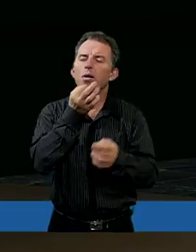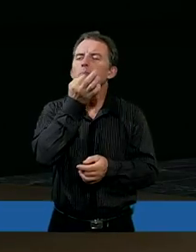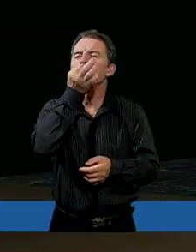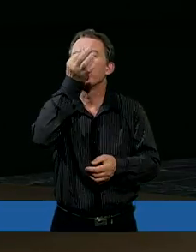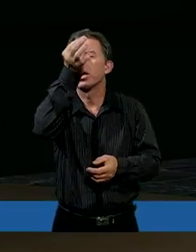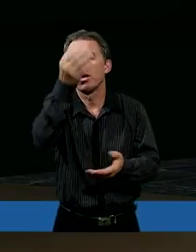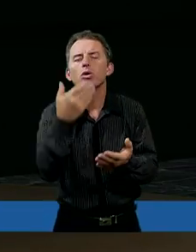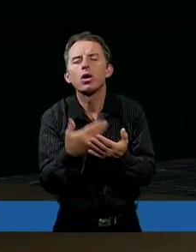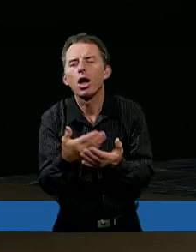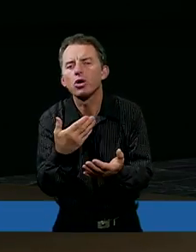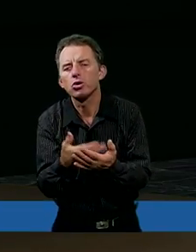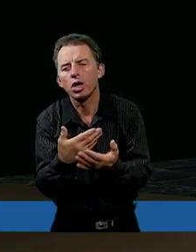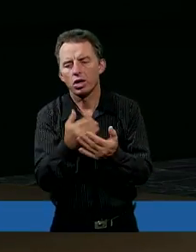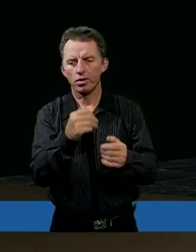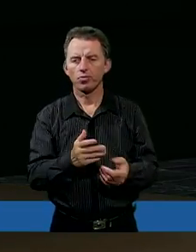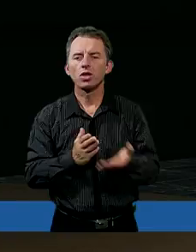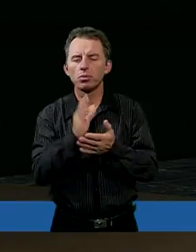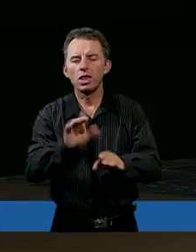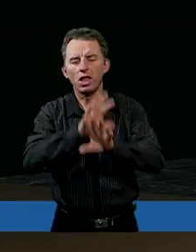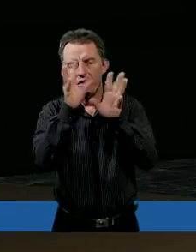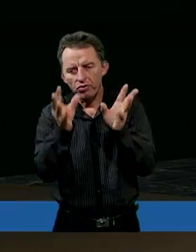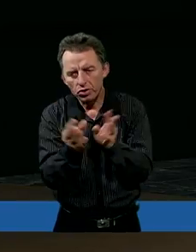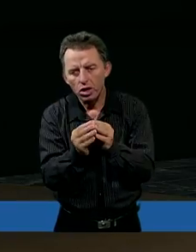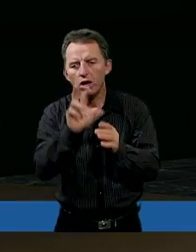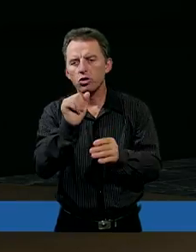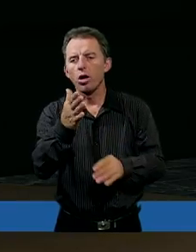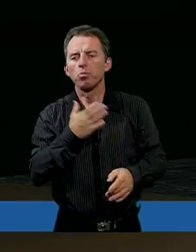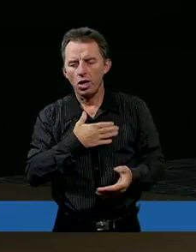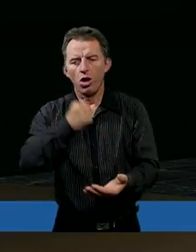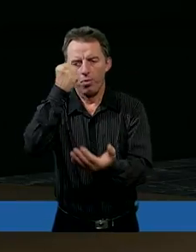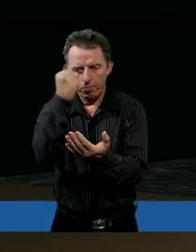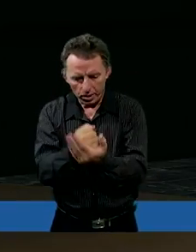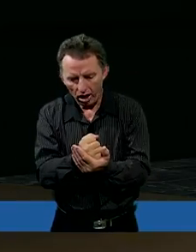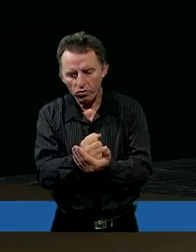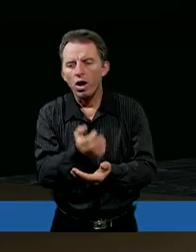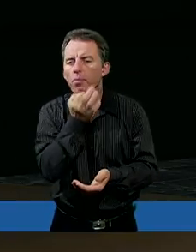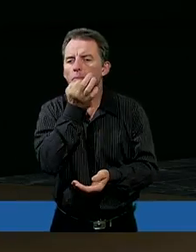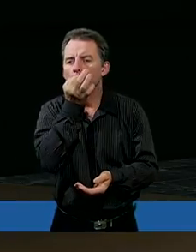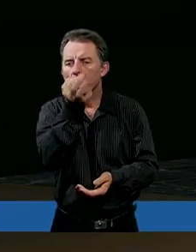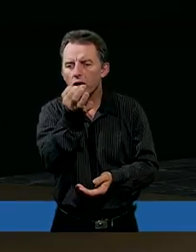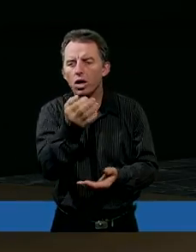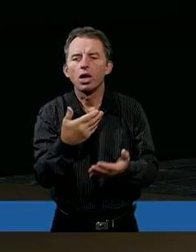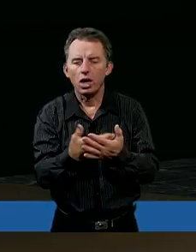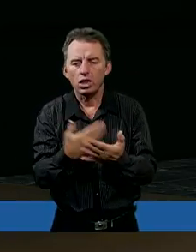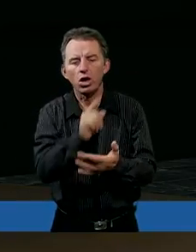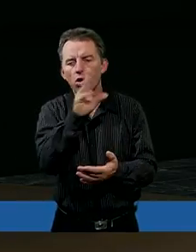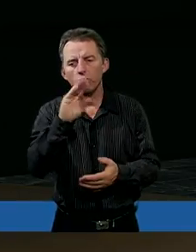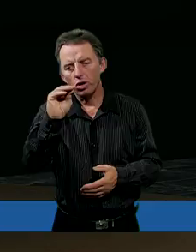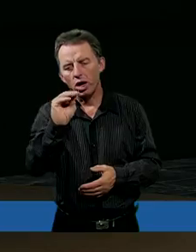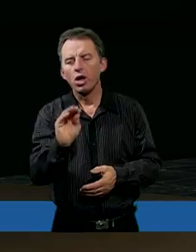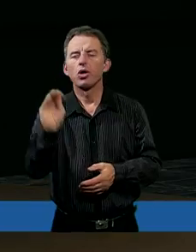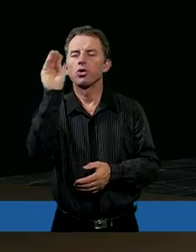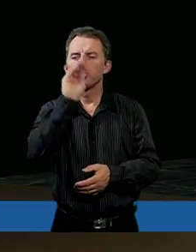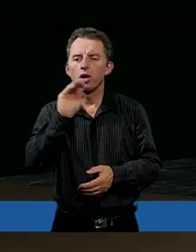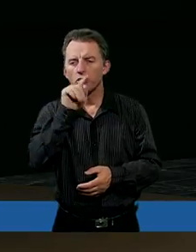się, a dlaczego? A przede wszystkim Job miał prawo się pytać, dlatego że